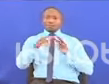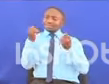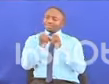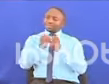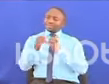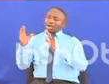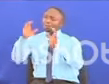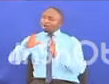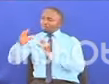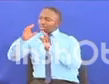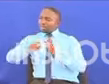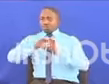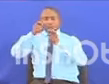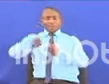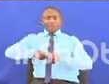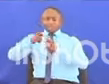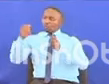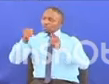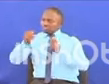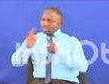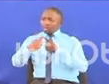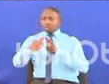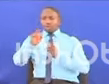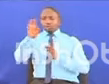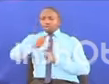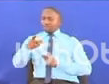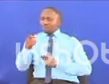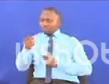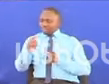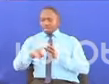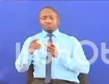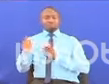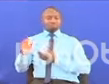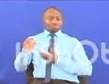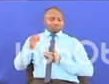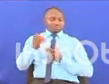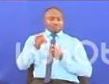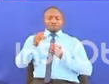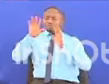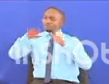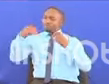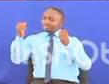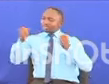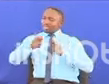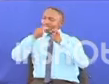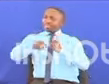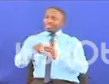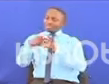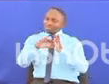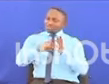wametengeneza pombe, wamelima kwa shida, bila pembejeo, bila mbegu bora, bila usimamizi mzuri, mvua za shida, kilimo